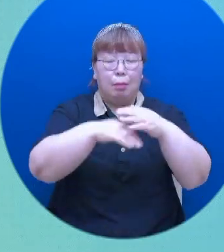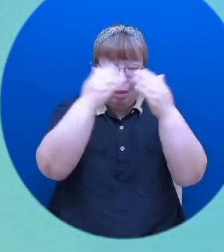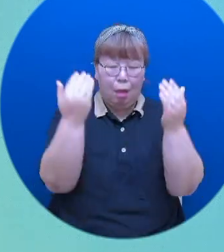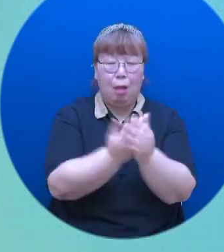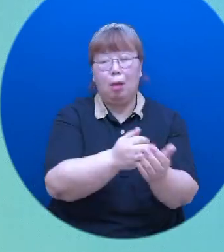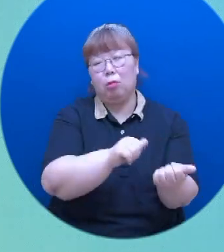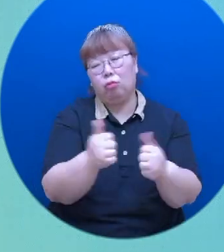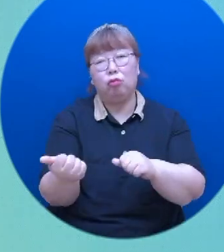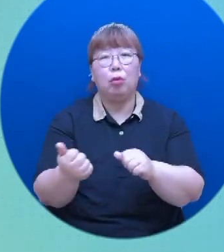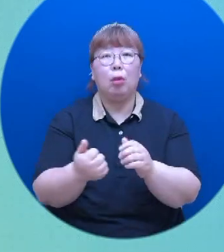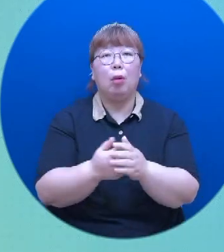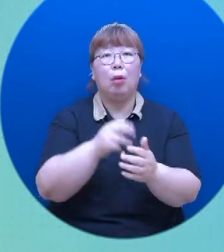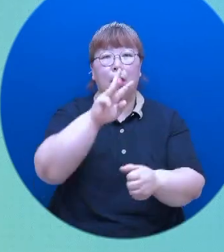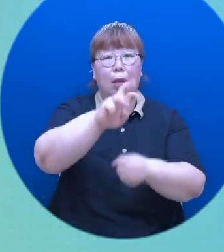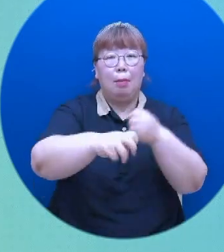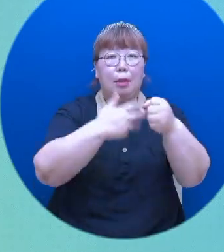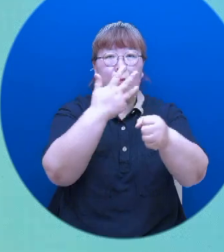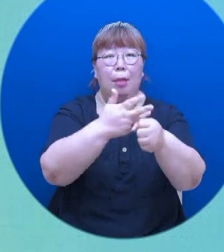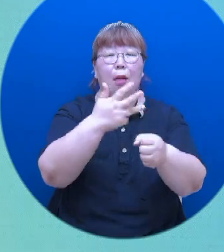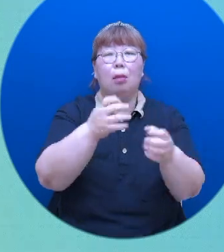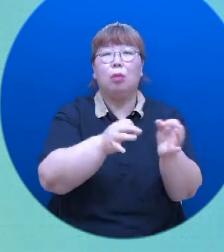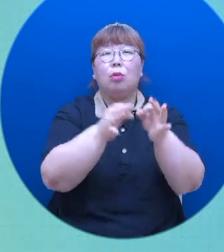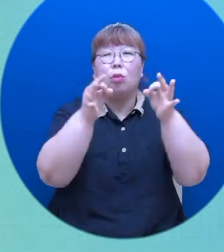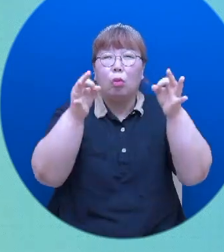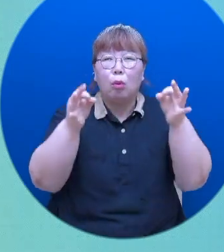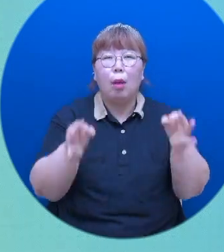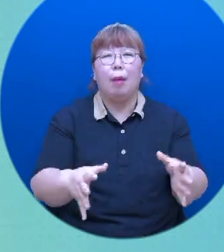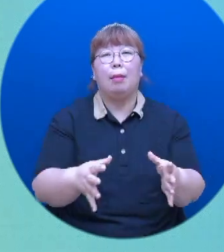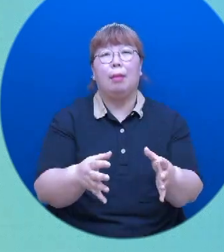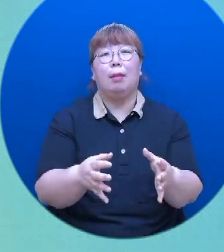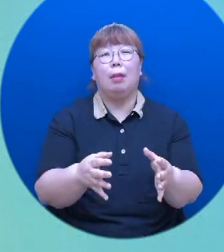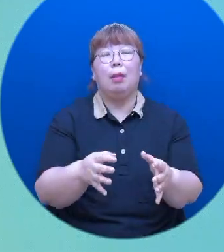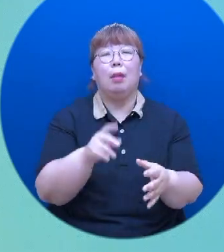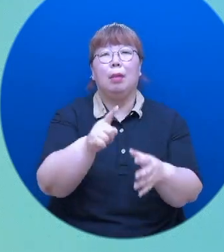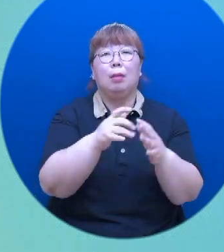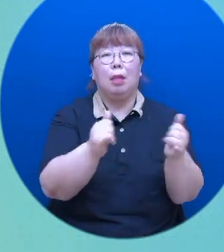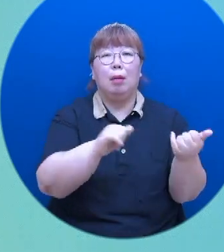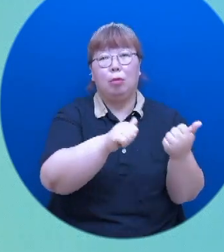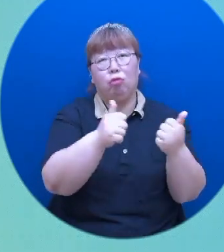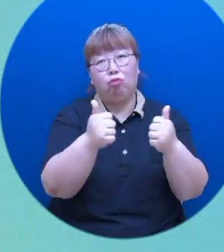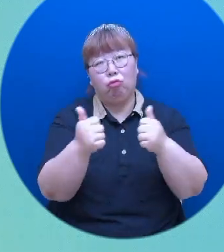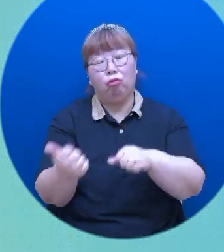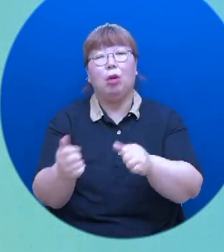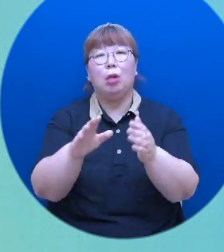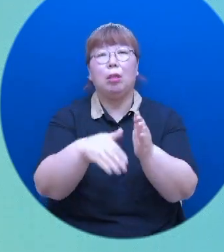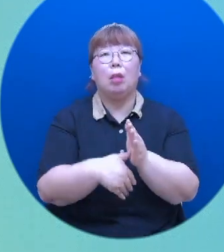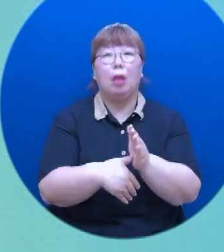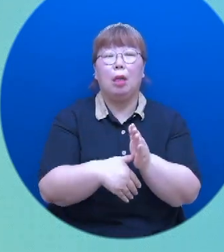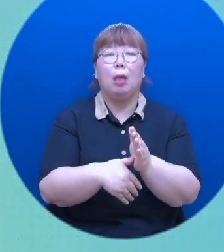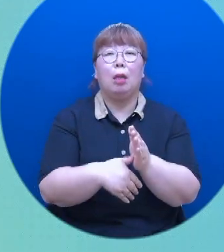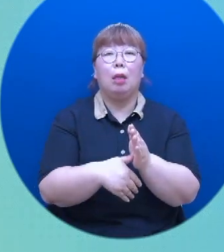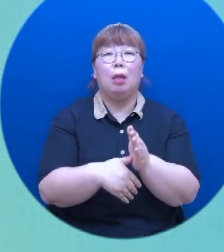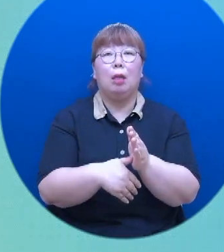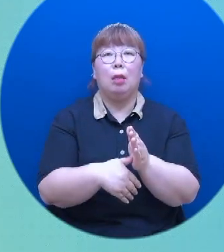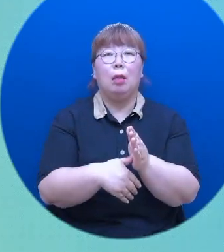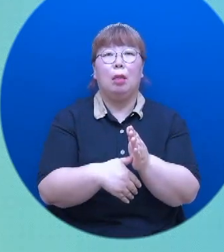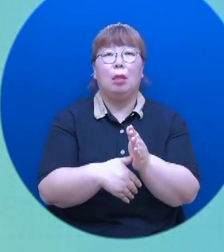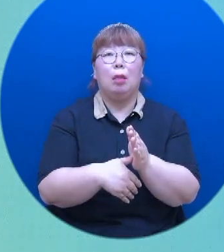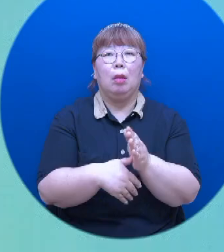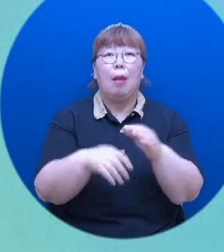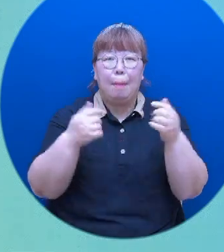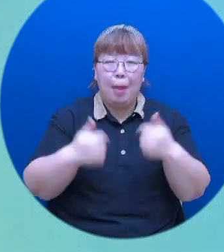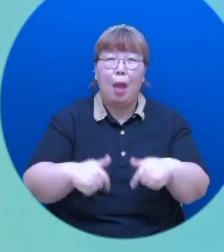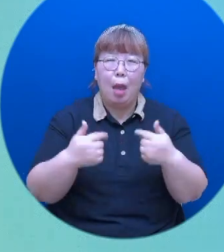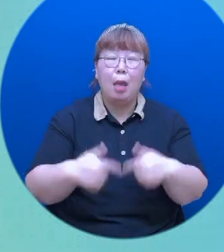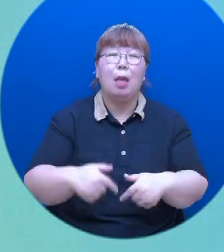그렇다면 38년 동안 38년에 그들이 죽어갈 때 매일이요 50명